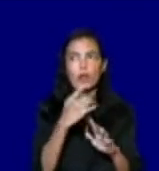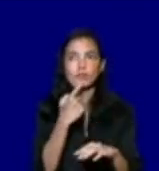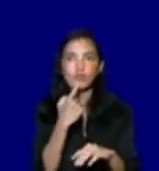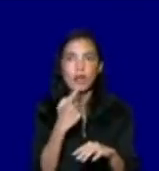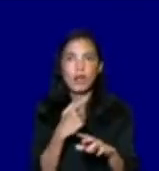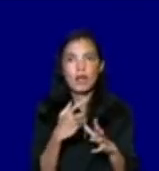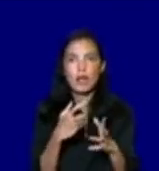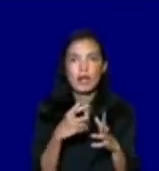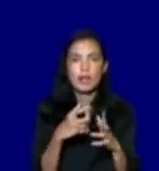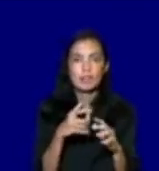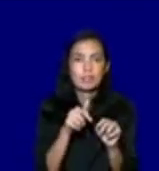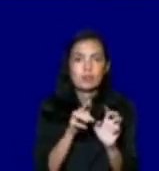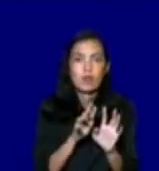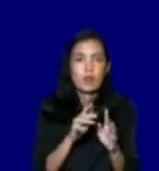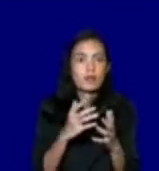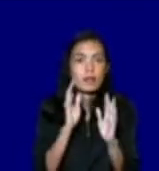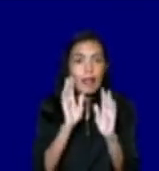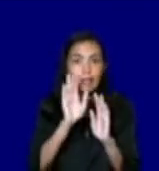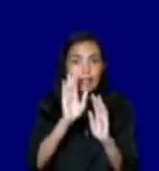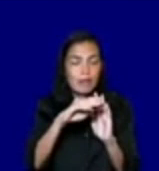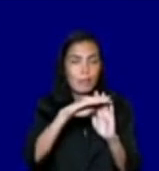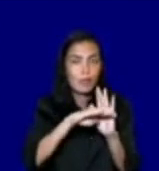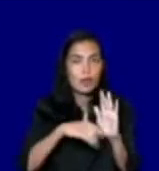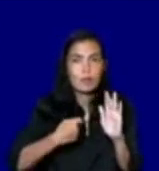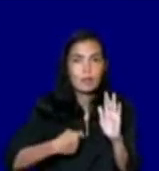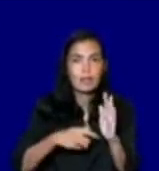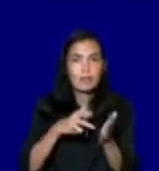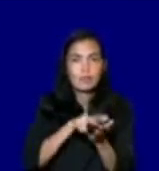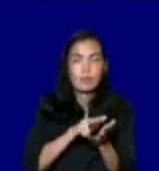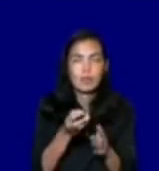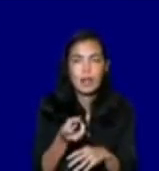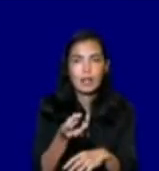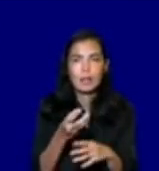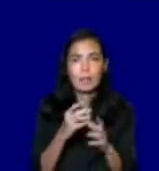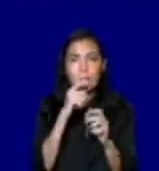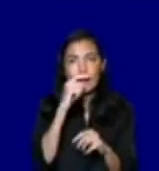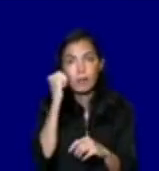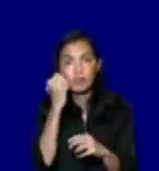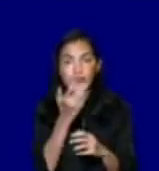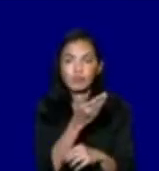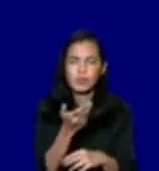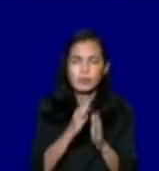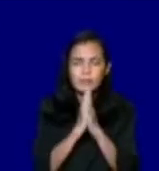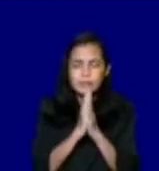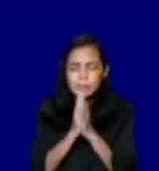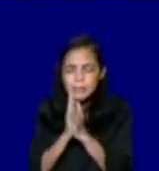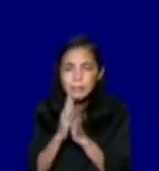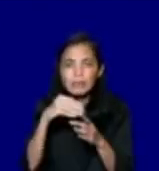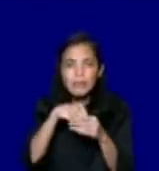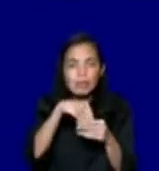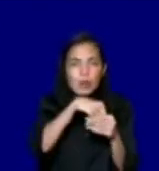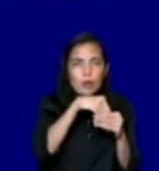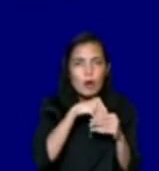apa namanya di permen yang segerakan kami keluarkan ibu dan saya hormati kami mohon masukkan dan saran terkait dengan penyelesaian banyak hal